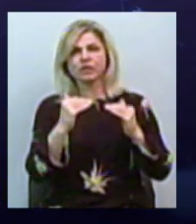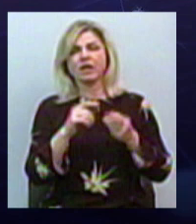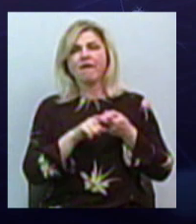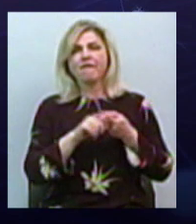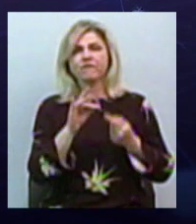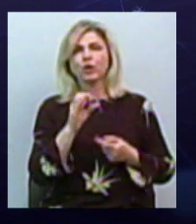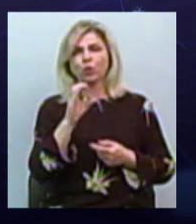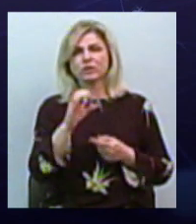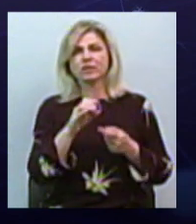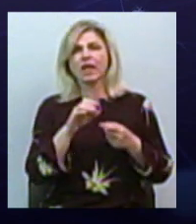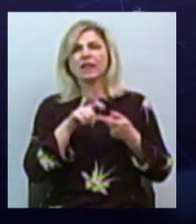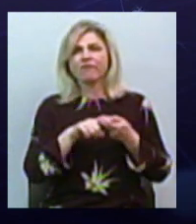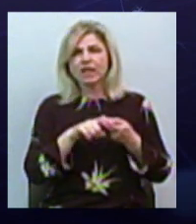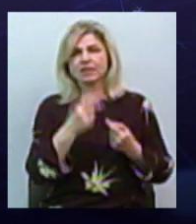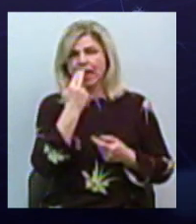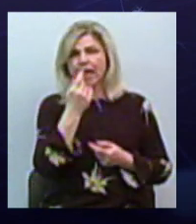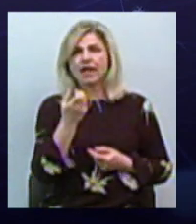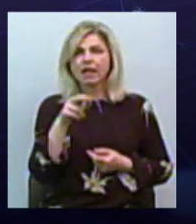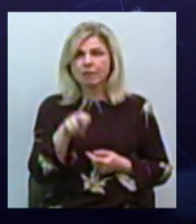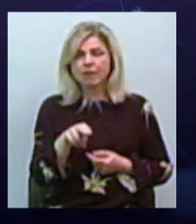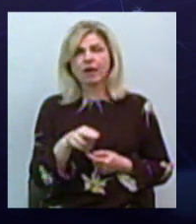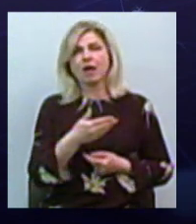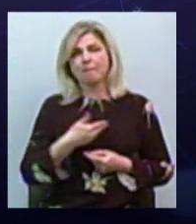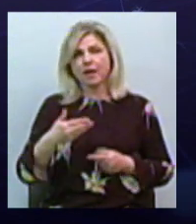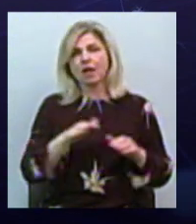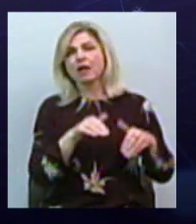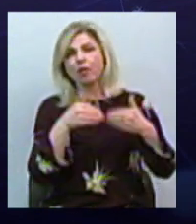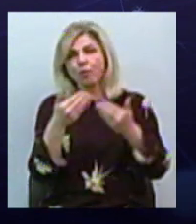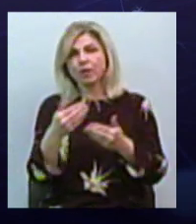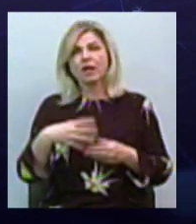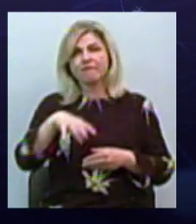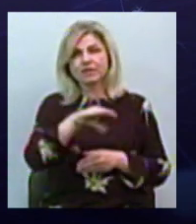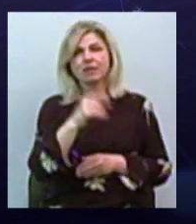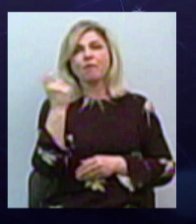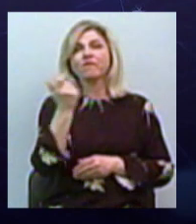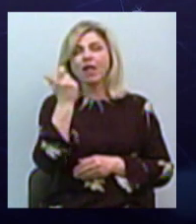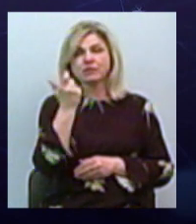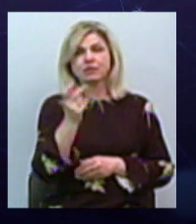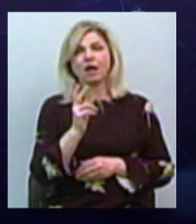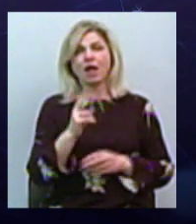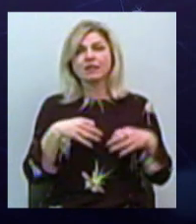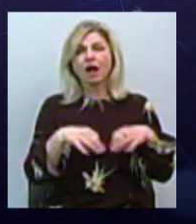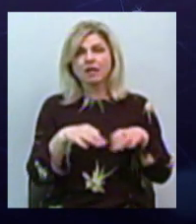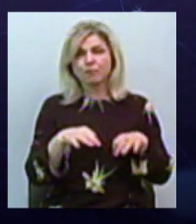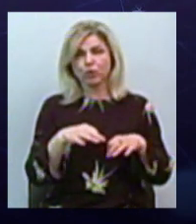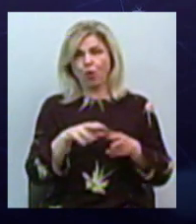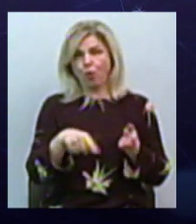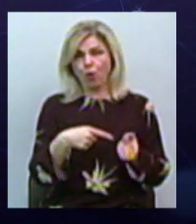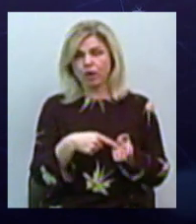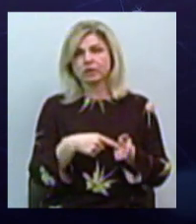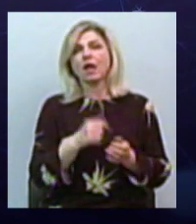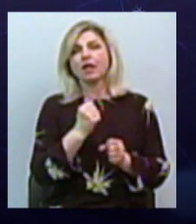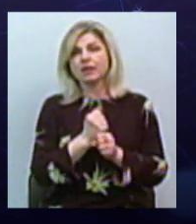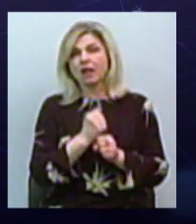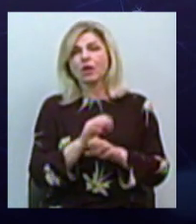інфекцій, також і грипу, ми рекомендуємо всім власникам транспорту, громадського транспорту, проводити